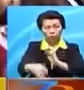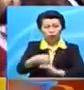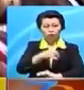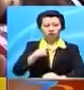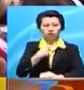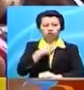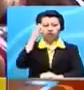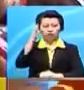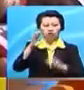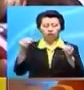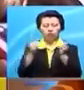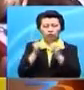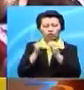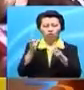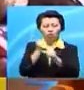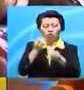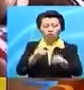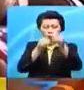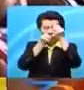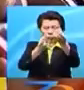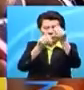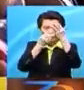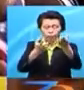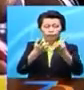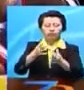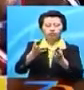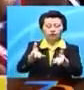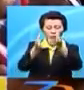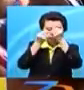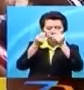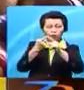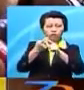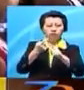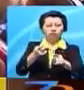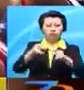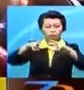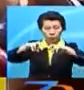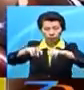will hope we can get more details out from this debris.